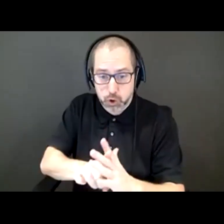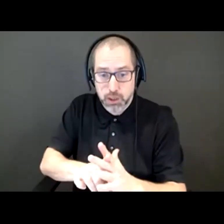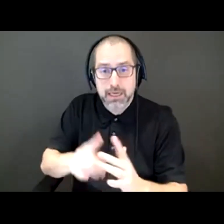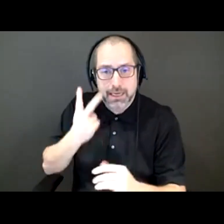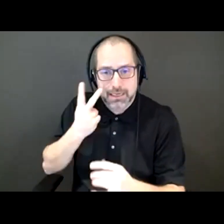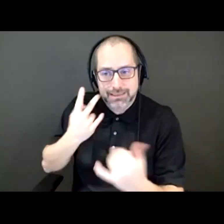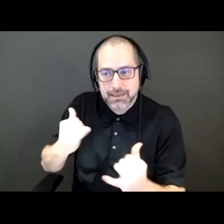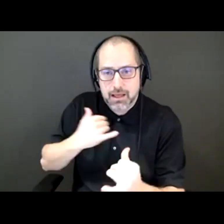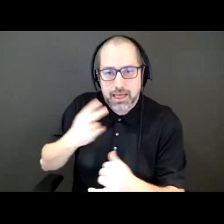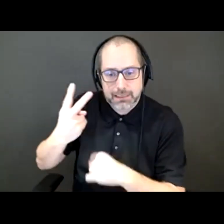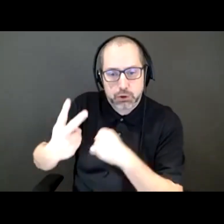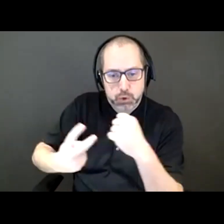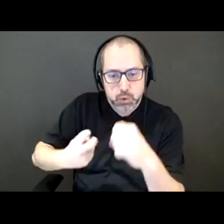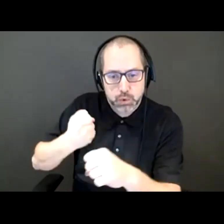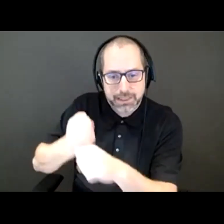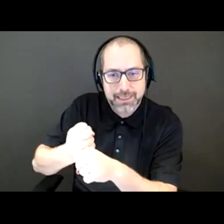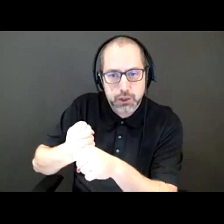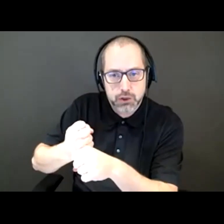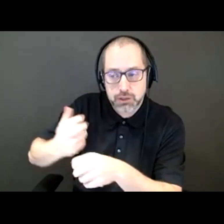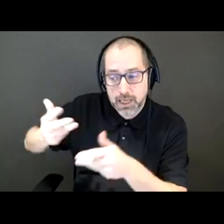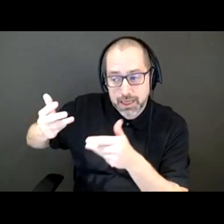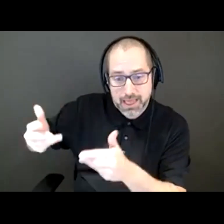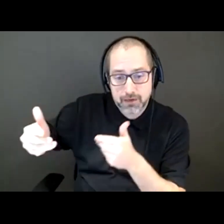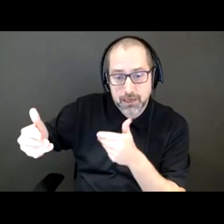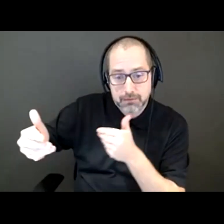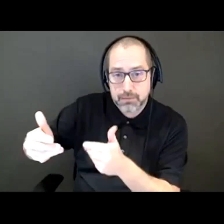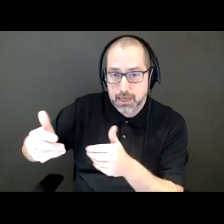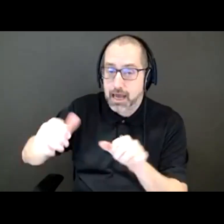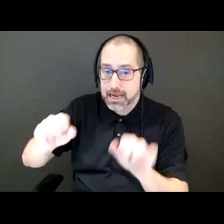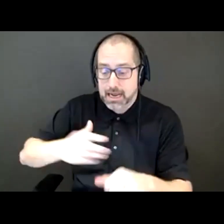dans mon cas il me restait deux ans